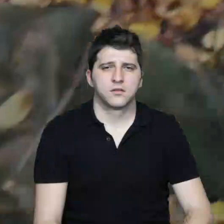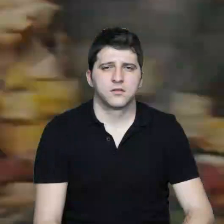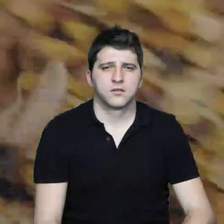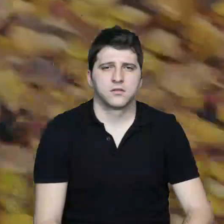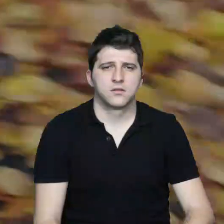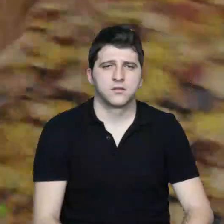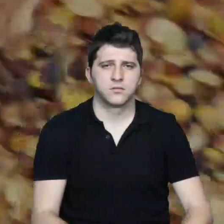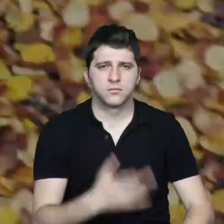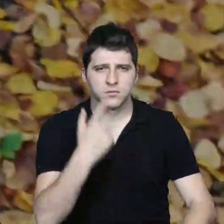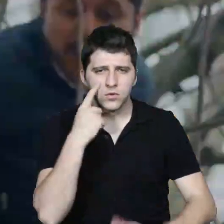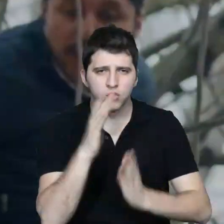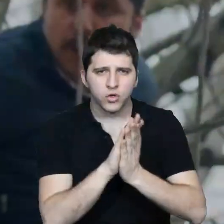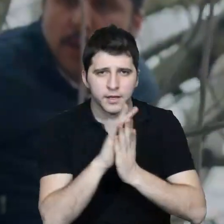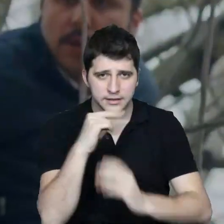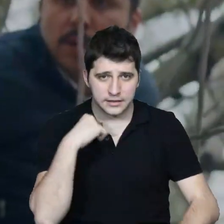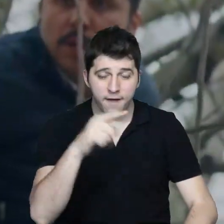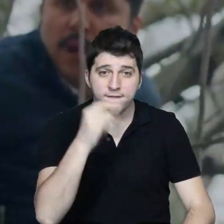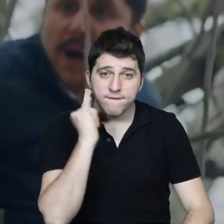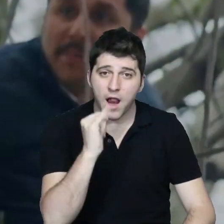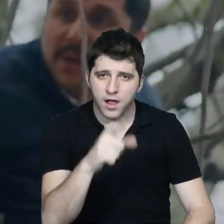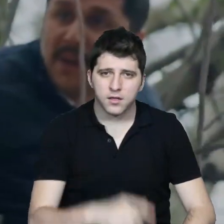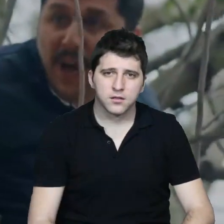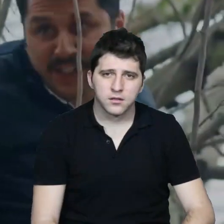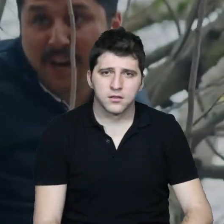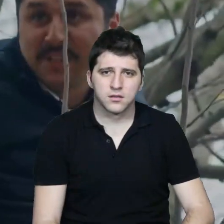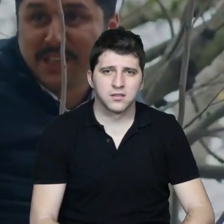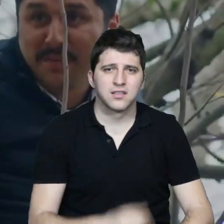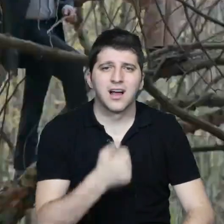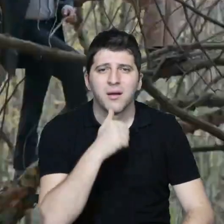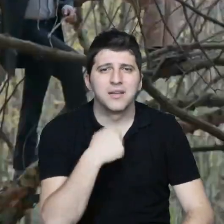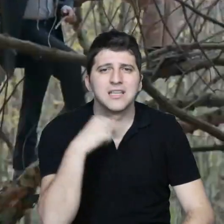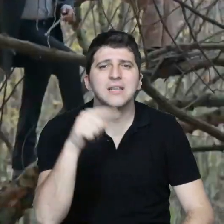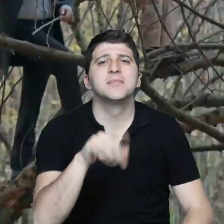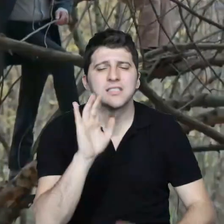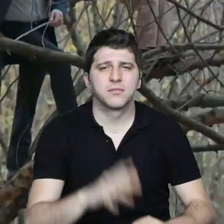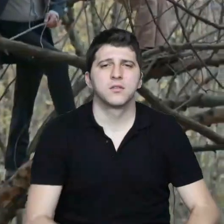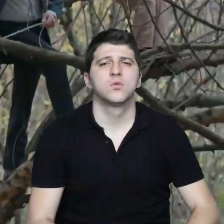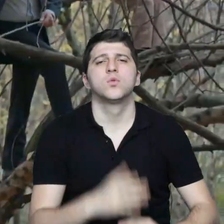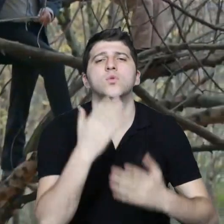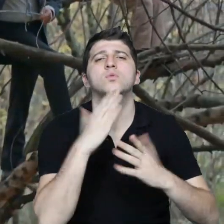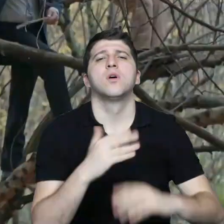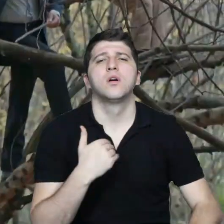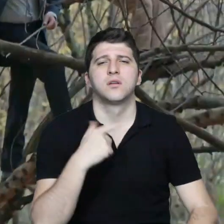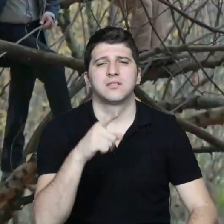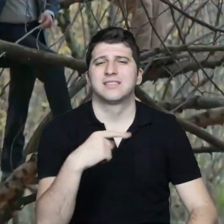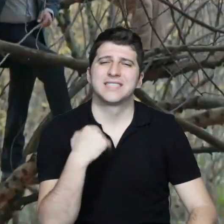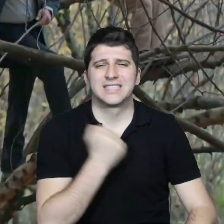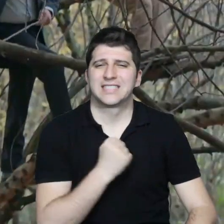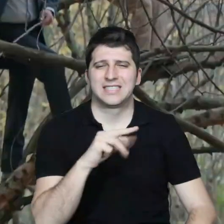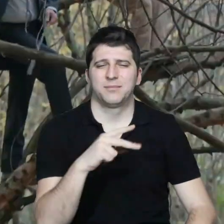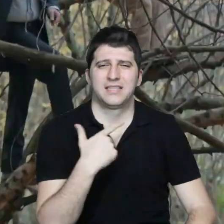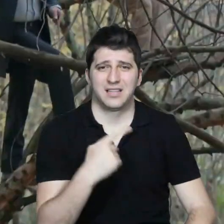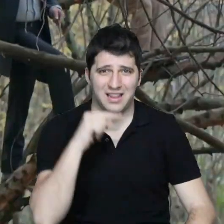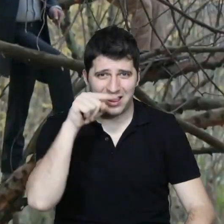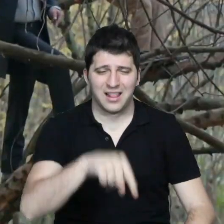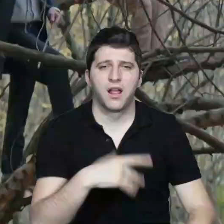Bana bak köpek kardeş, aşağı inersek çok fena olur ha. Abi aşağı ineceğiz değil mi? Yok oğlum, ben buna gözdağı veriyorum ya.